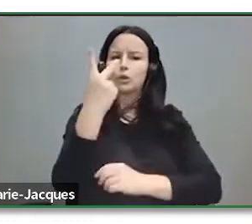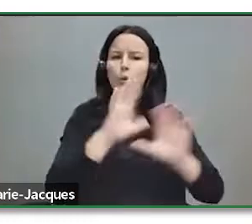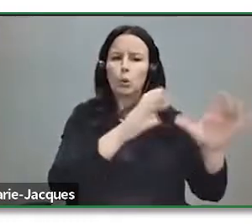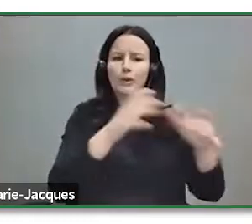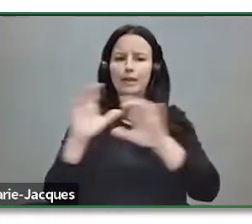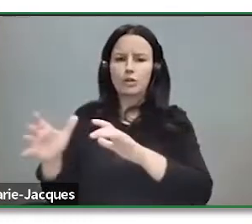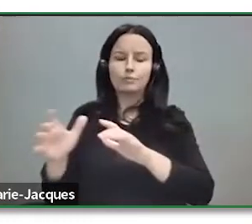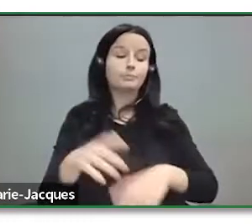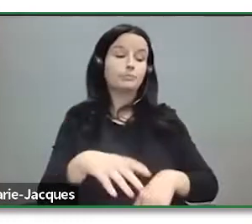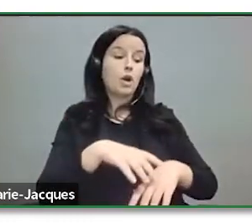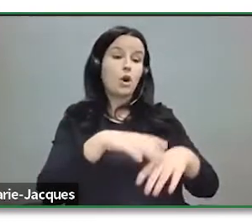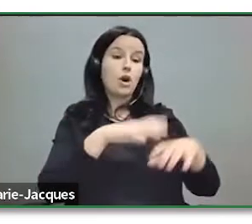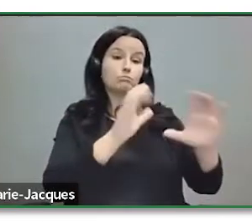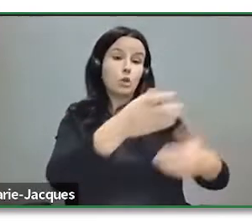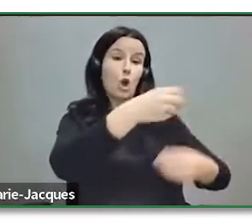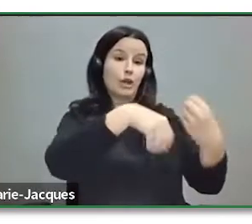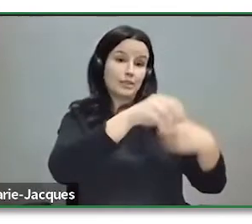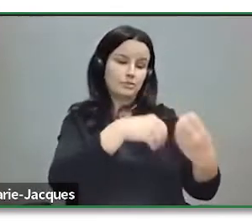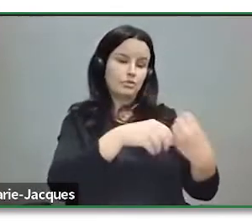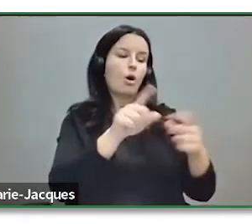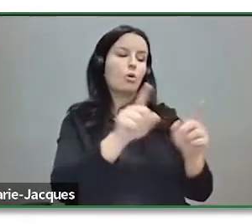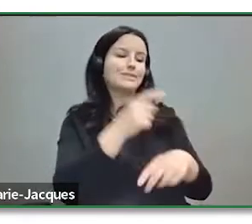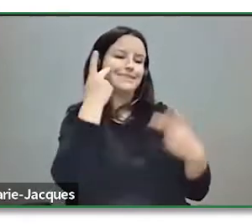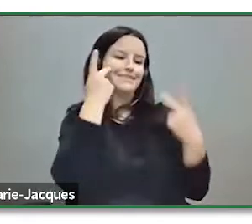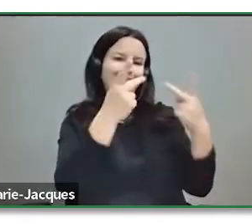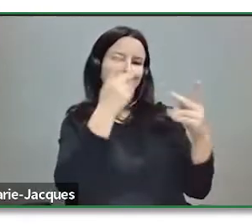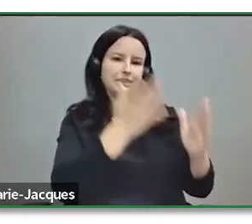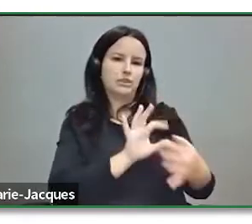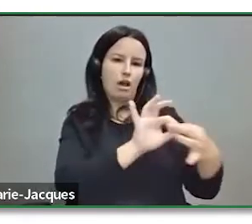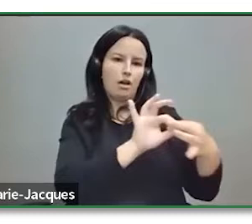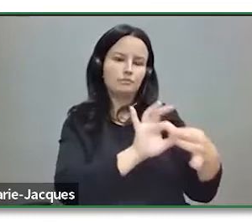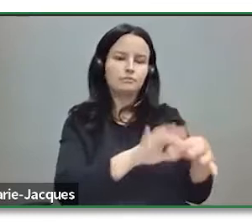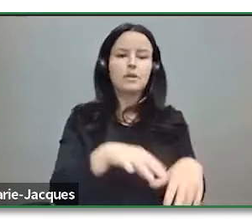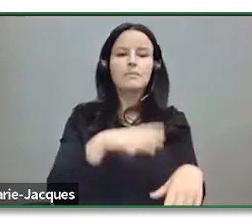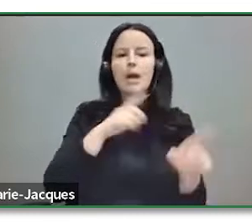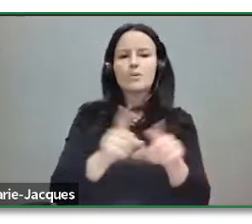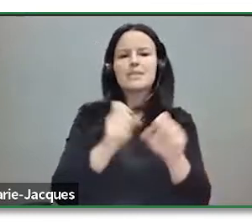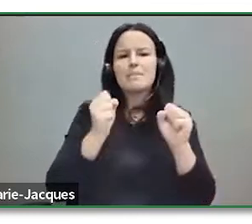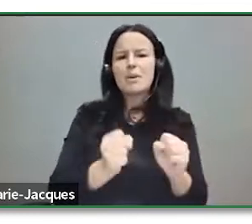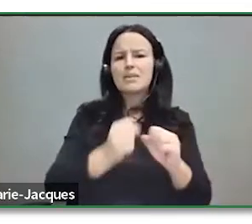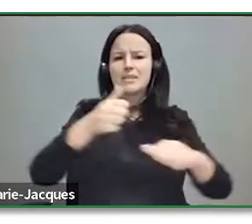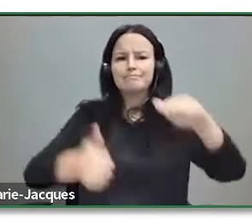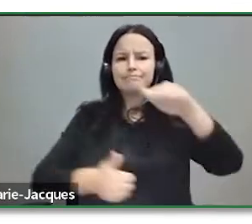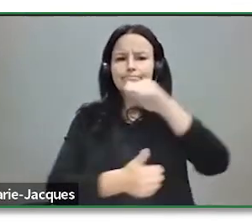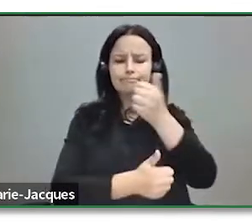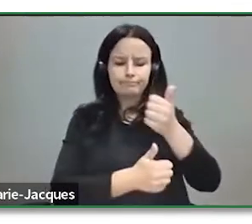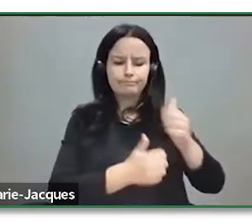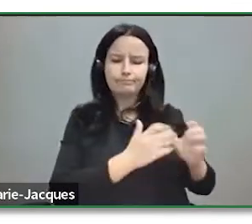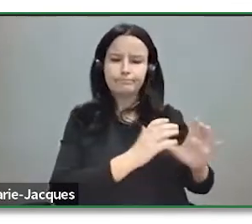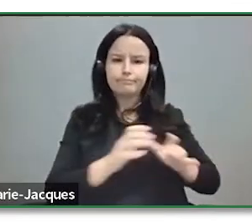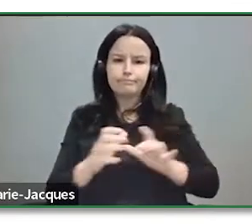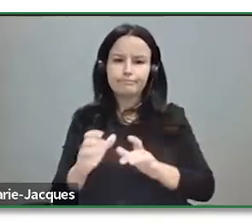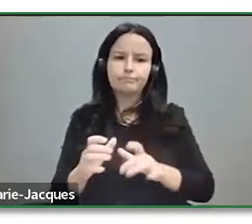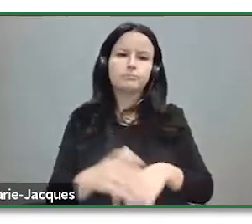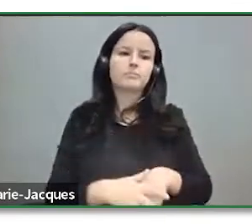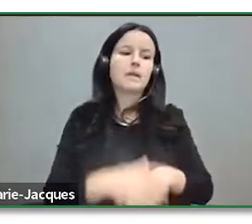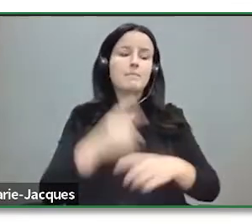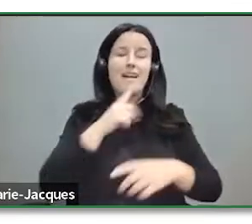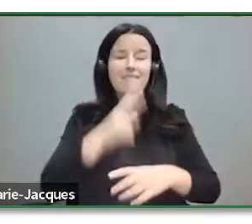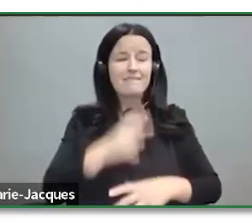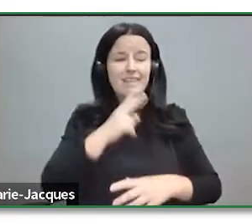organisationnels et liés aux visiteurs du parc. Cependant, il peut y avoir des recoupements. En fait, il y a une barrière globale que je considère comme le plus grand obstacle